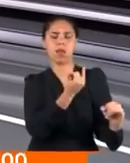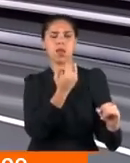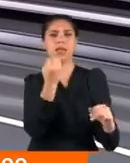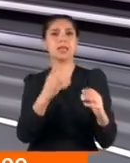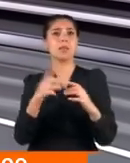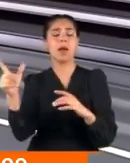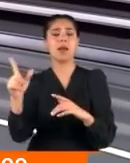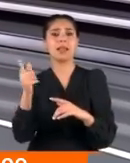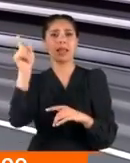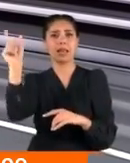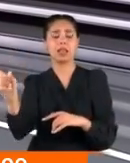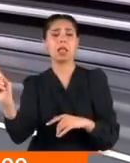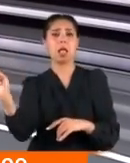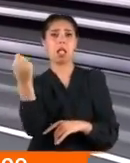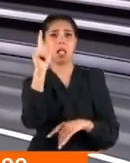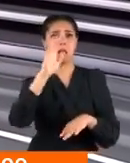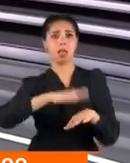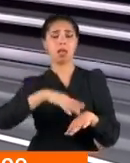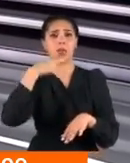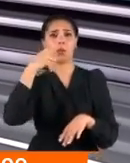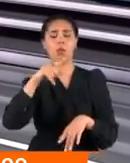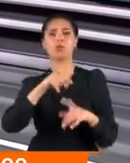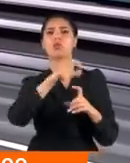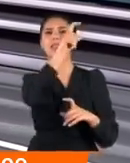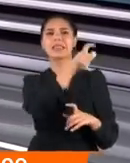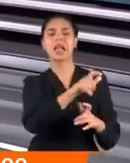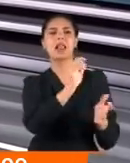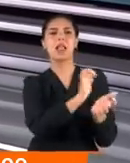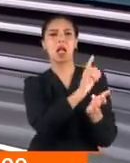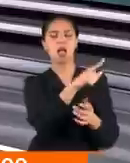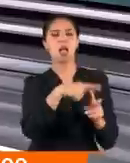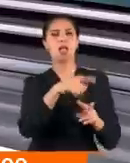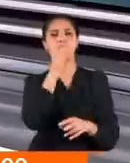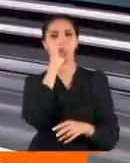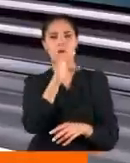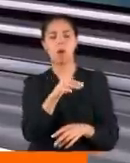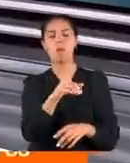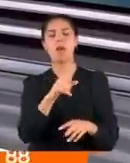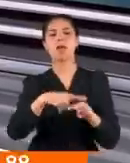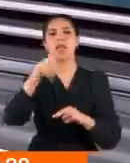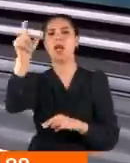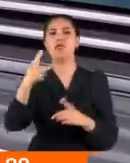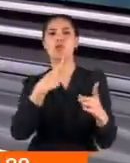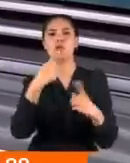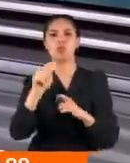Parti liderinin parmak sallaya sallaya konuştuğu Selin Ritter ve ailesi ATV Haber'den Ercan Yılmaz'a